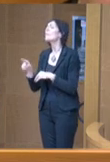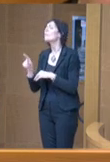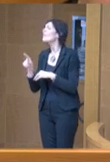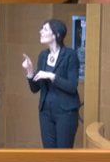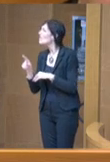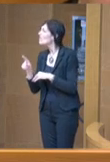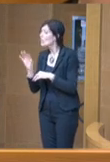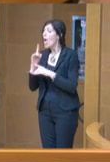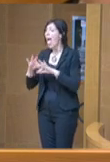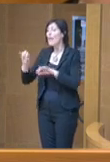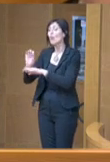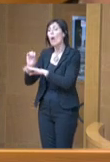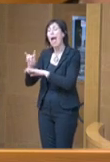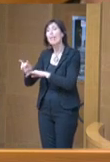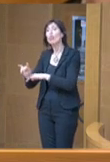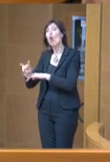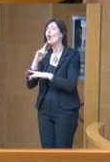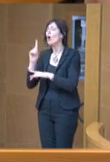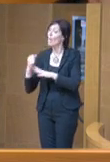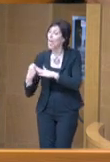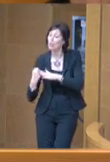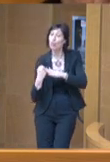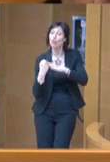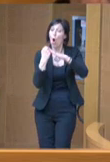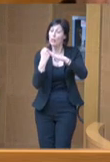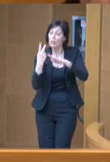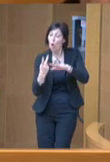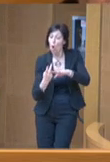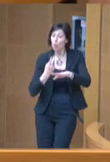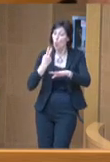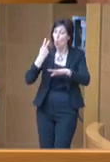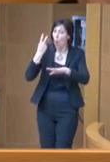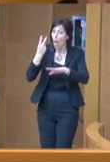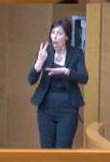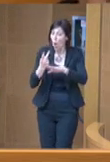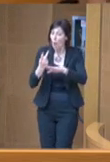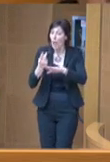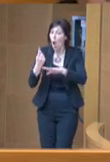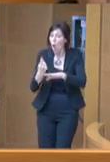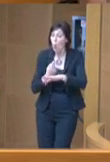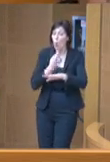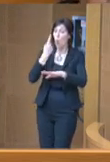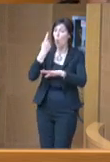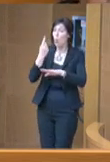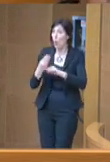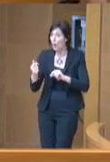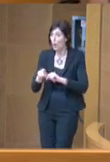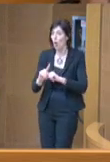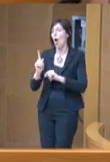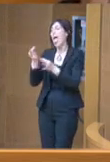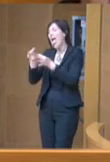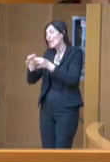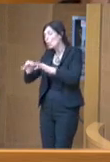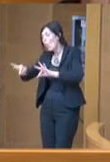scolastica, è l'educatore che non è l'insegnante di sostegno che sta due ore, un'ora, ma quell'educatore che ci